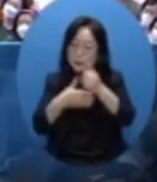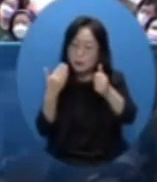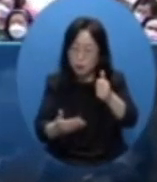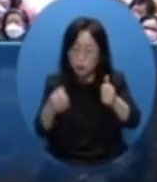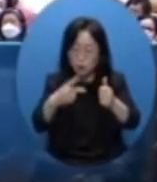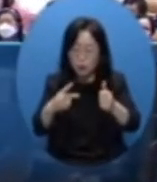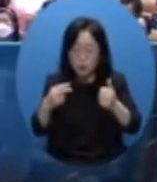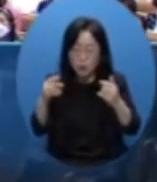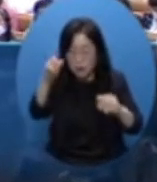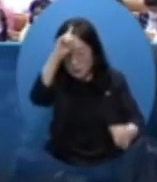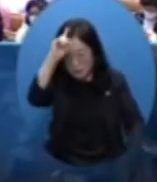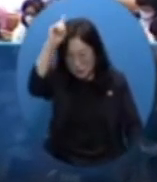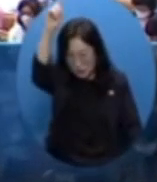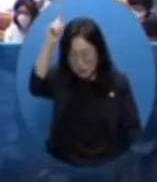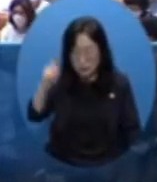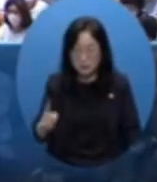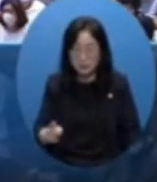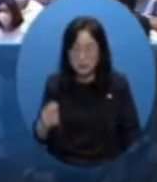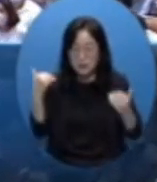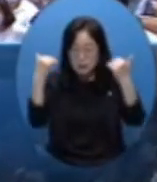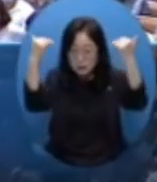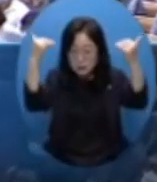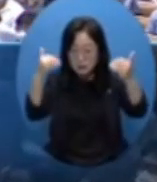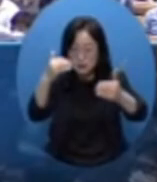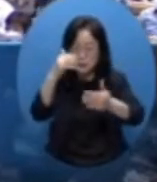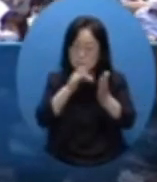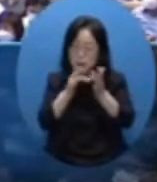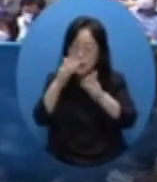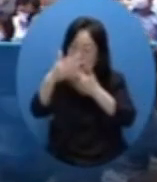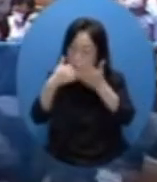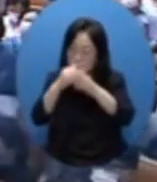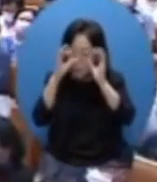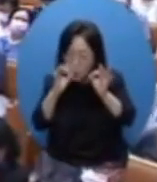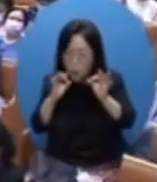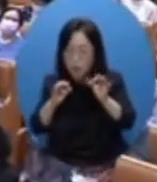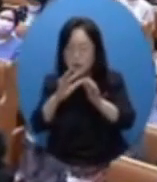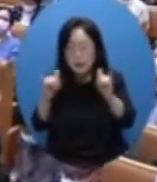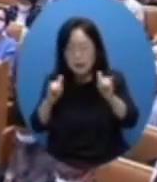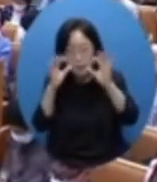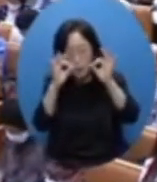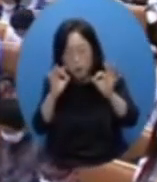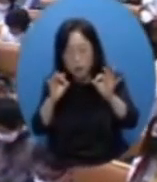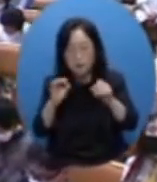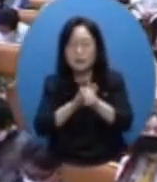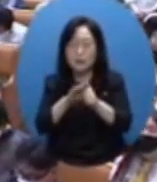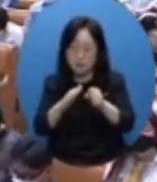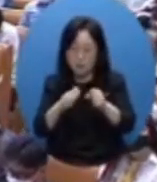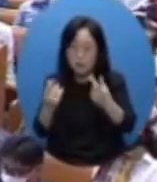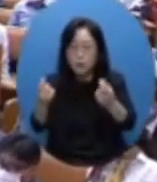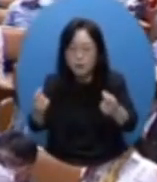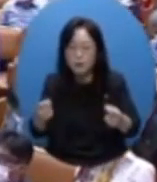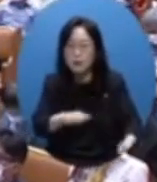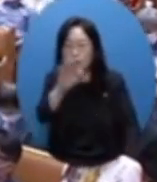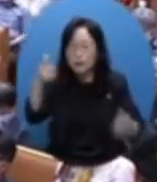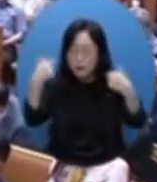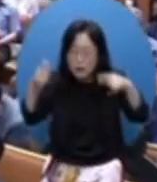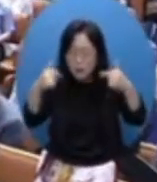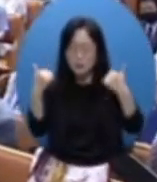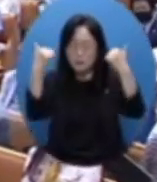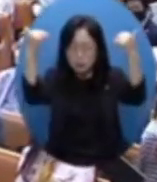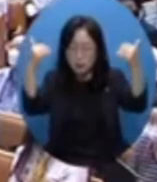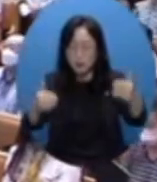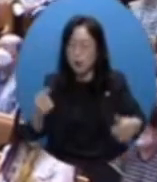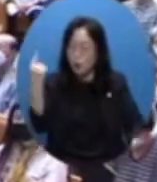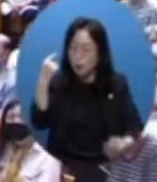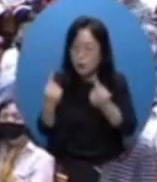하나님과 사람에게 더욱 사랑스러워 고 하시더라 날마다 엽서로 선정 알게 되기를 바랍니다 어제보다 오늘이 나고 러브 삘이 더